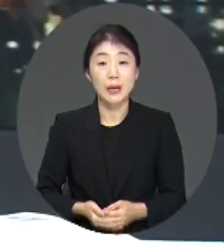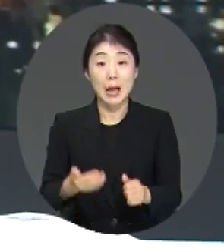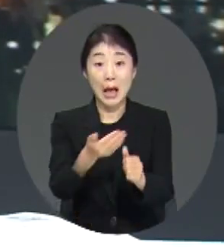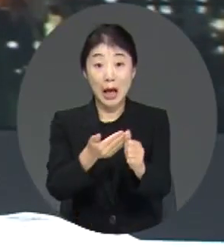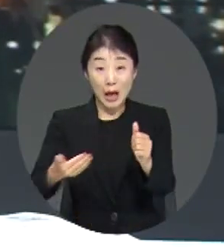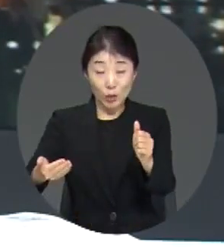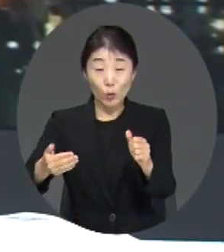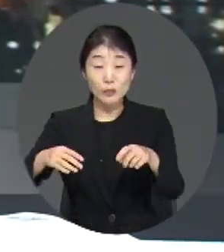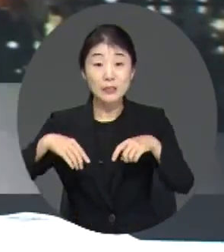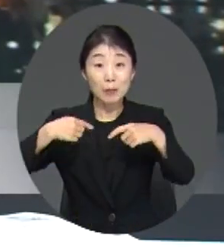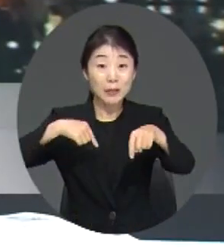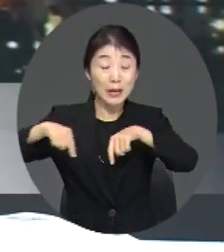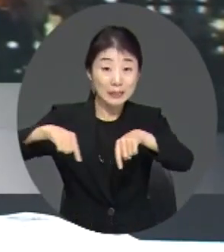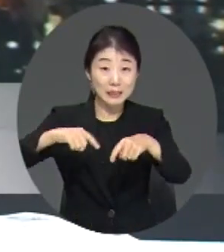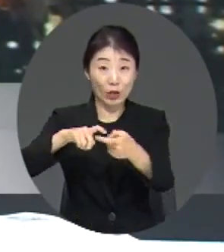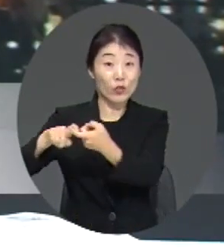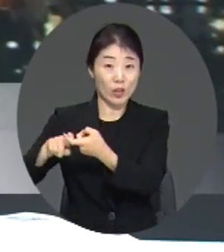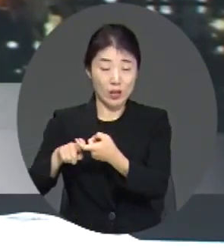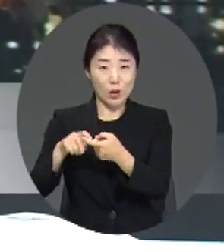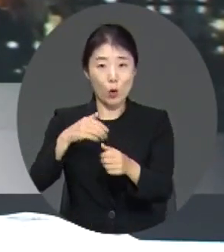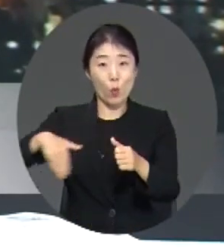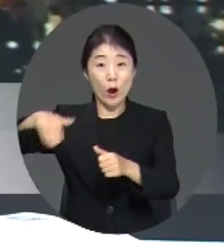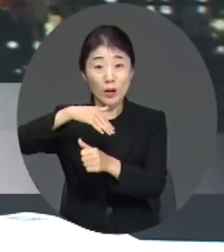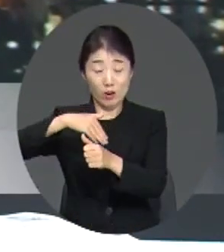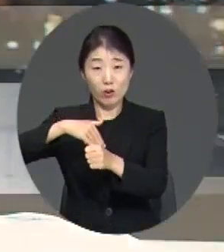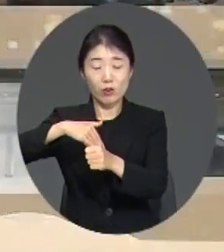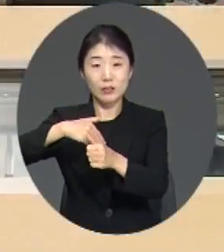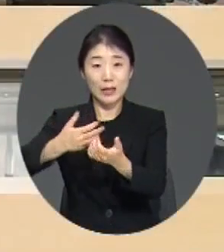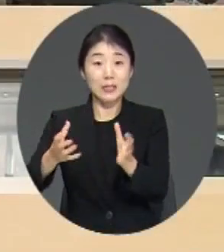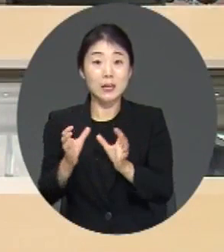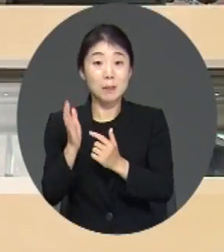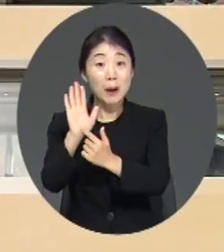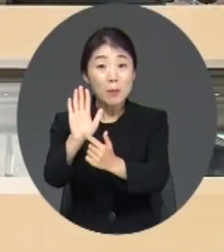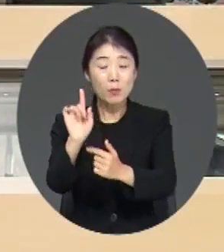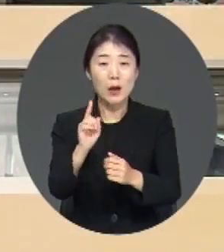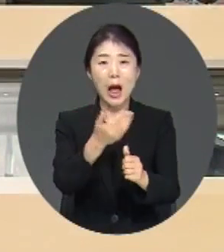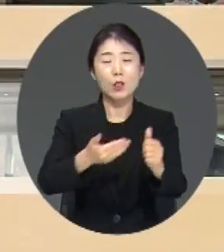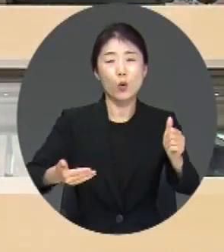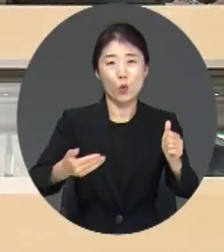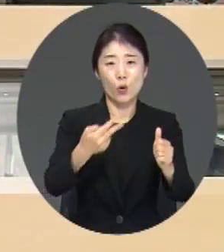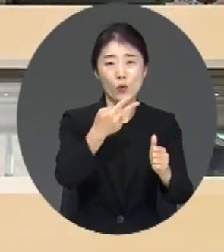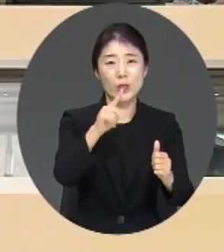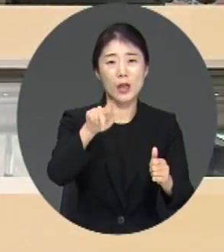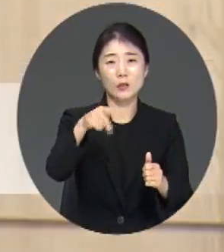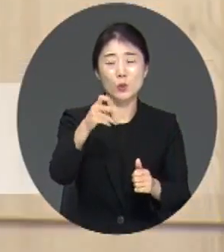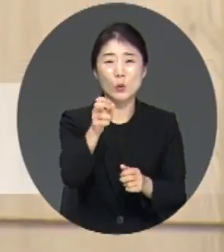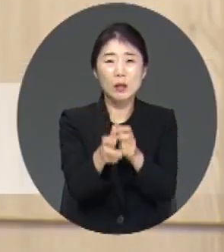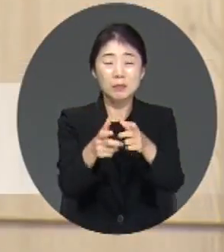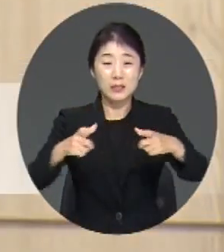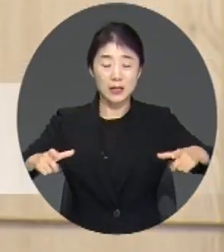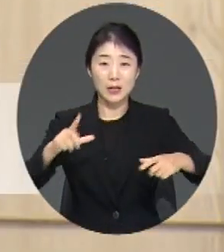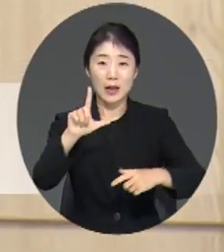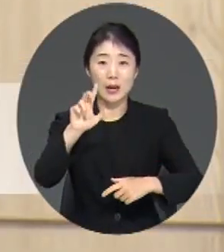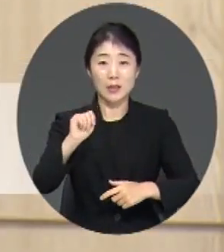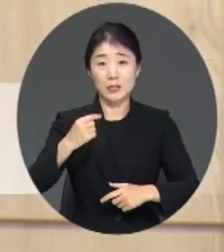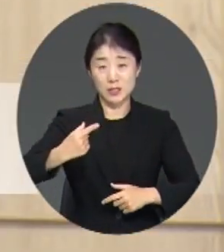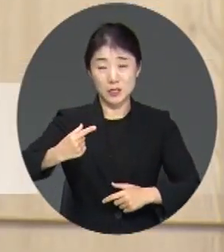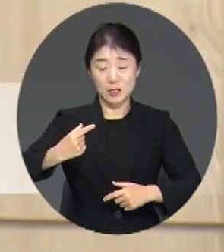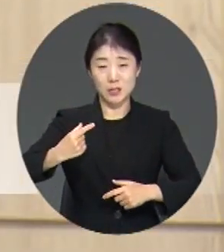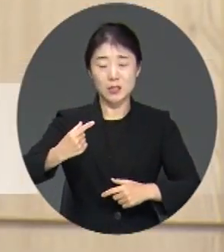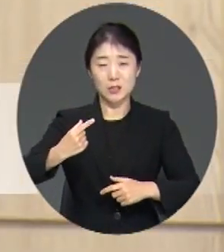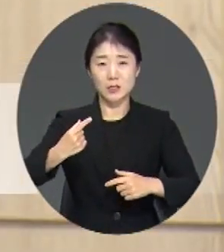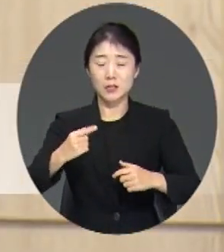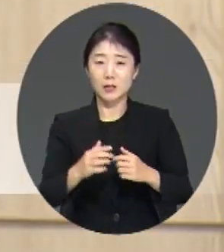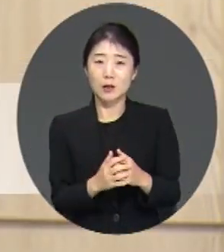하동 참여자치연대와 환경단체들이 기자회견을 갖고 하동 대송산업단지 LNG 발전소 건설 사업을 즉각